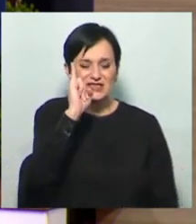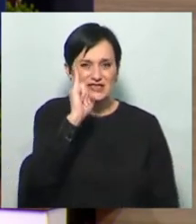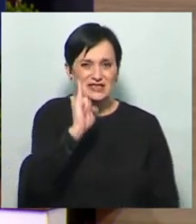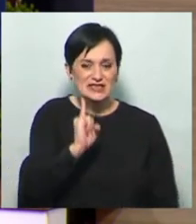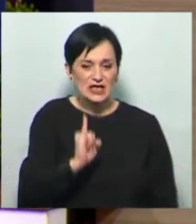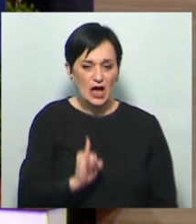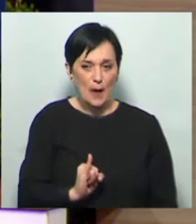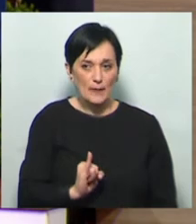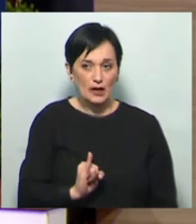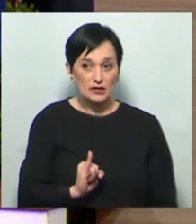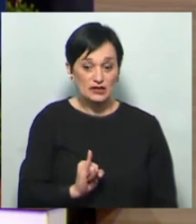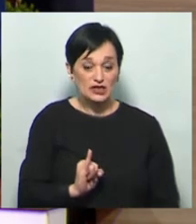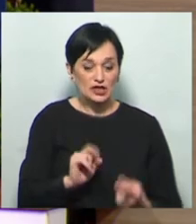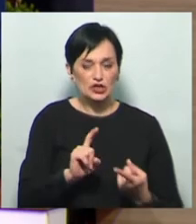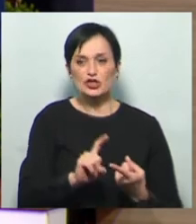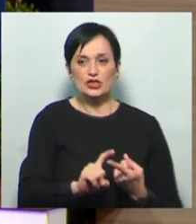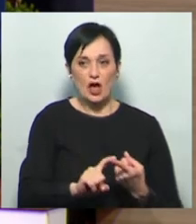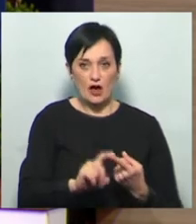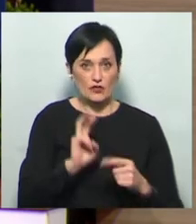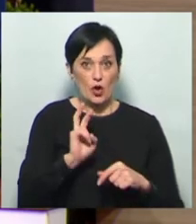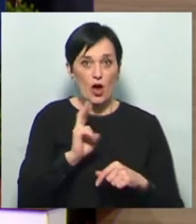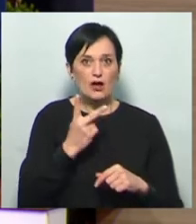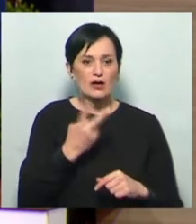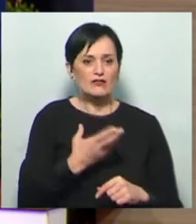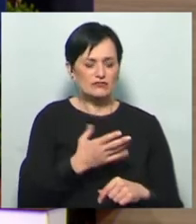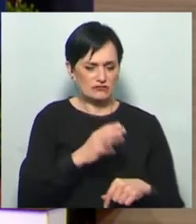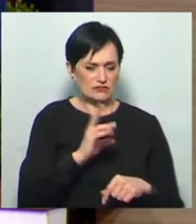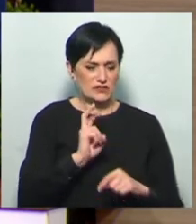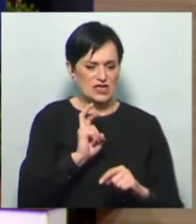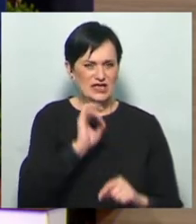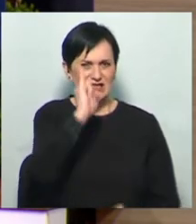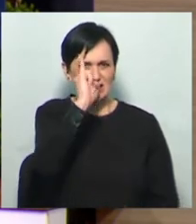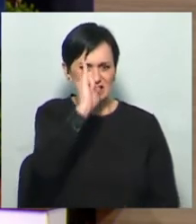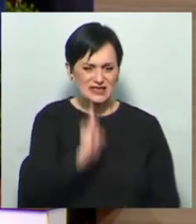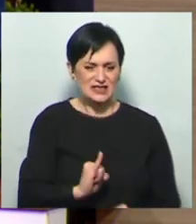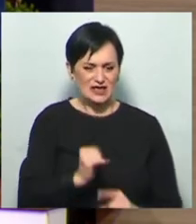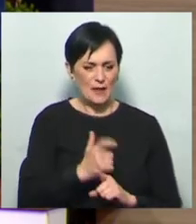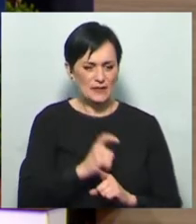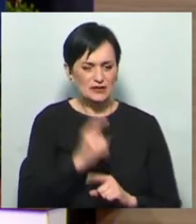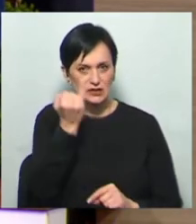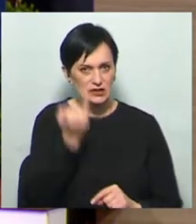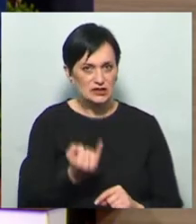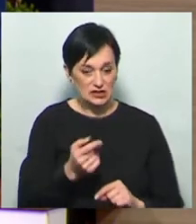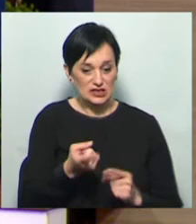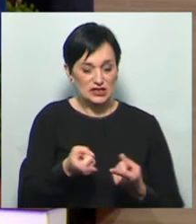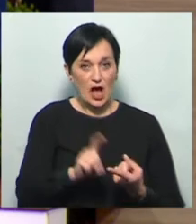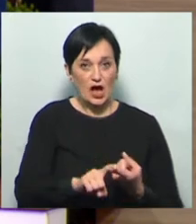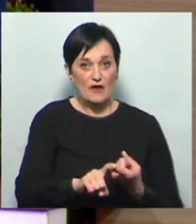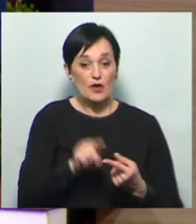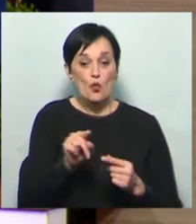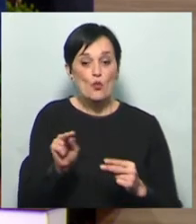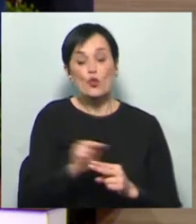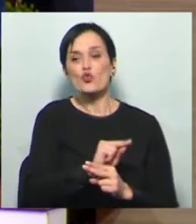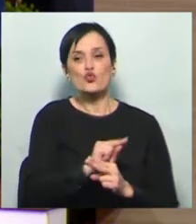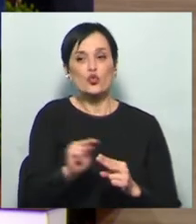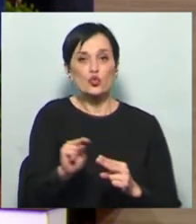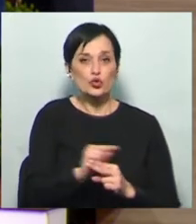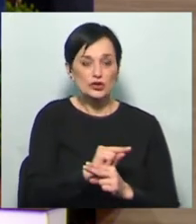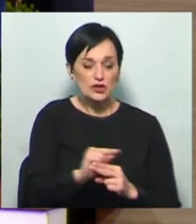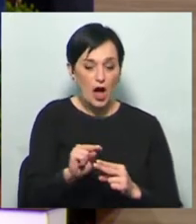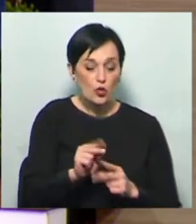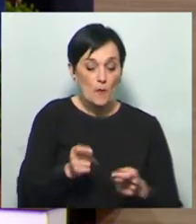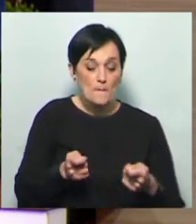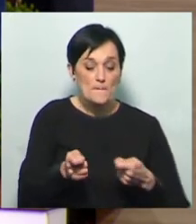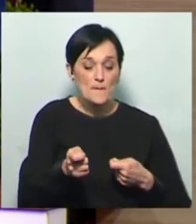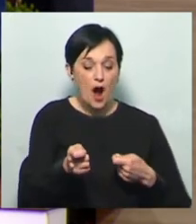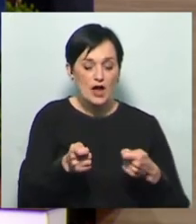სიგამხტრესთან დაკავშირებით, პათოლოგიურ სიგამხტრესთან დაკავშირებით, რომელთა მკურნალობა და